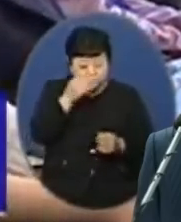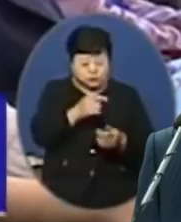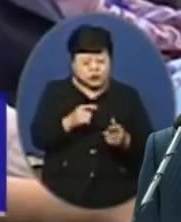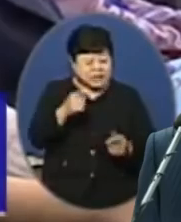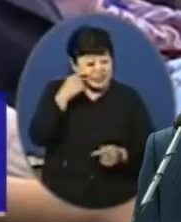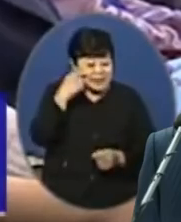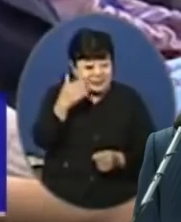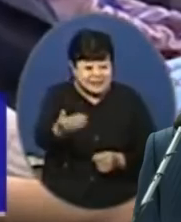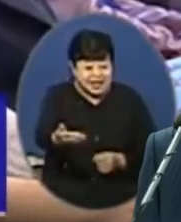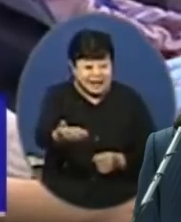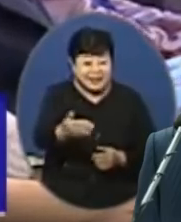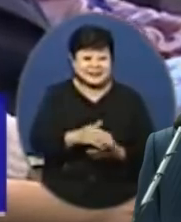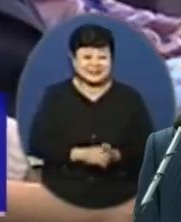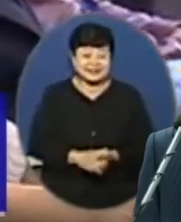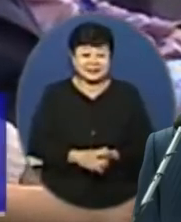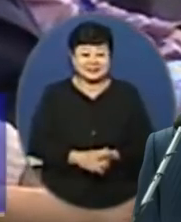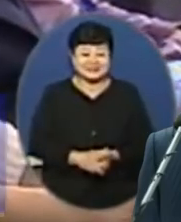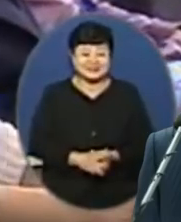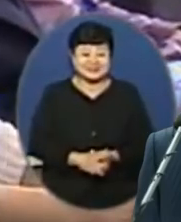좋은 것으로 주지 않겠느냐?